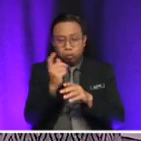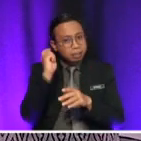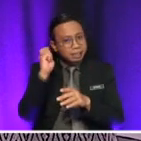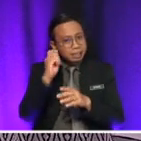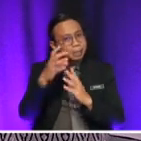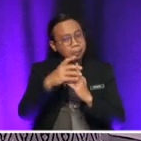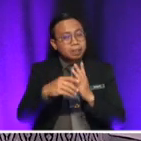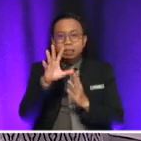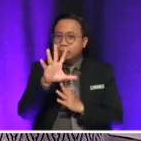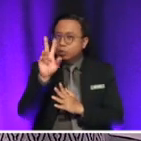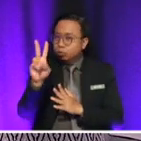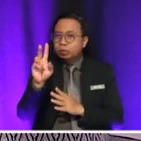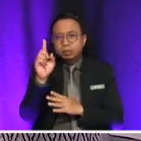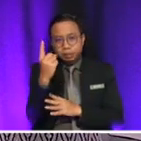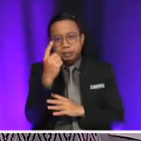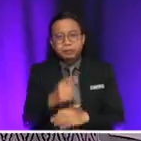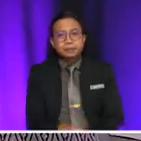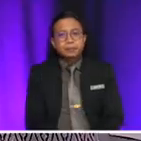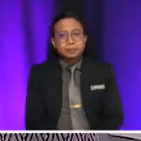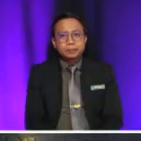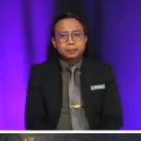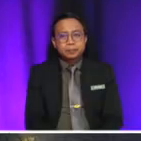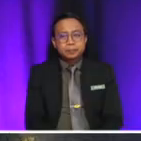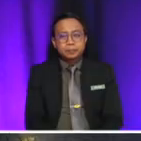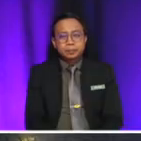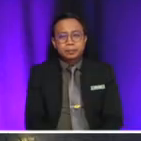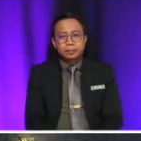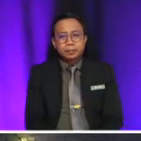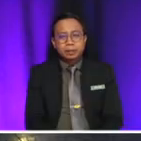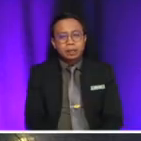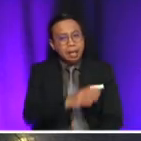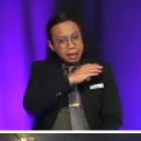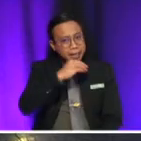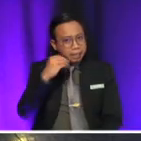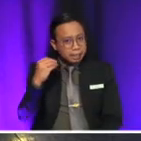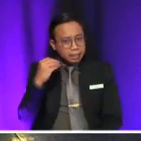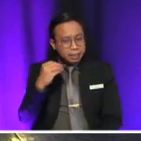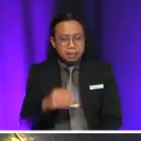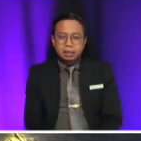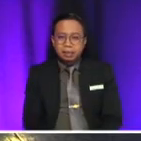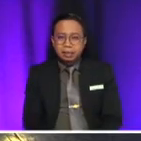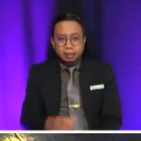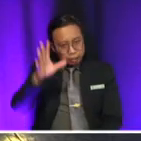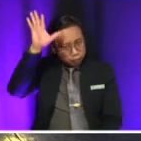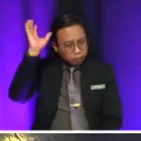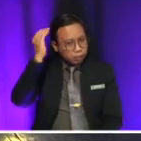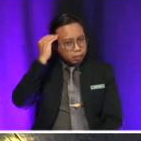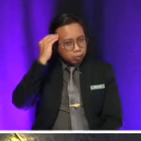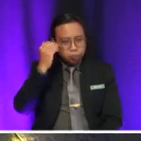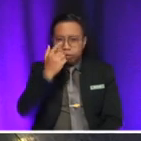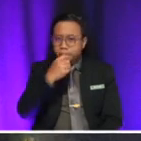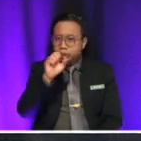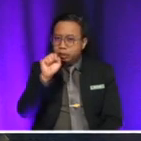pilih 52 orang saja Oke dan event tau situ setan